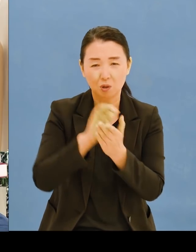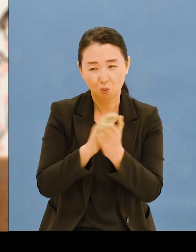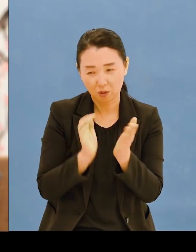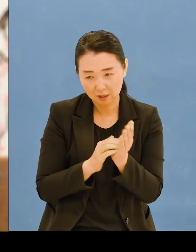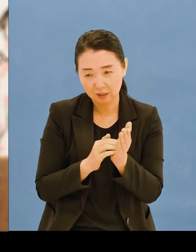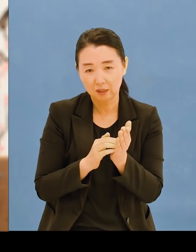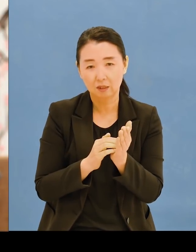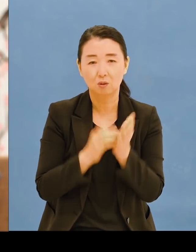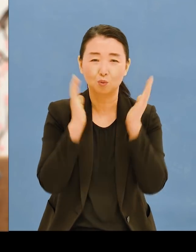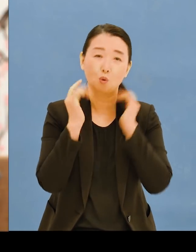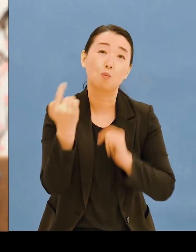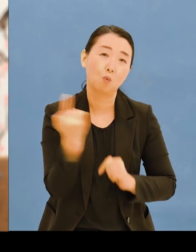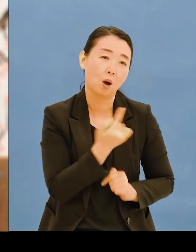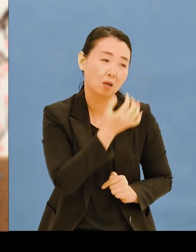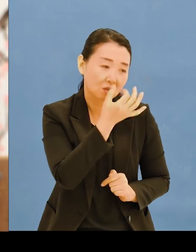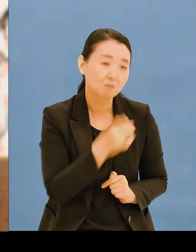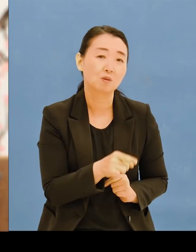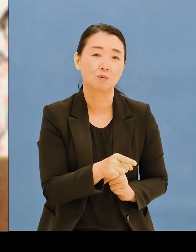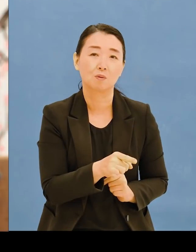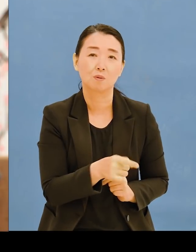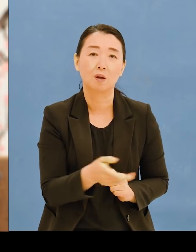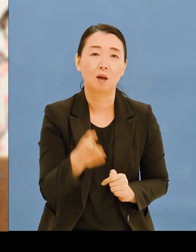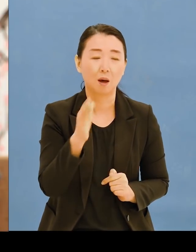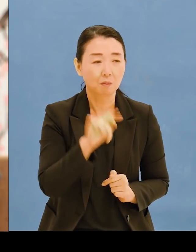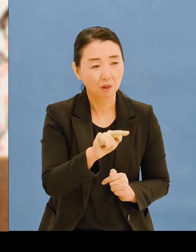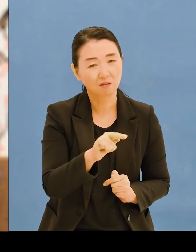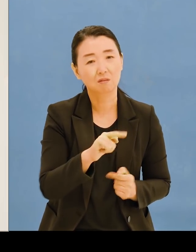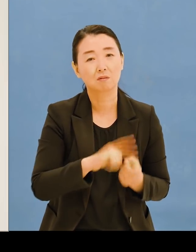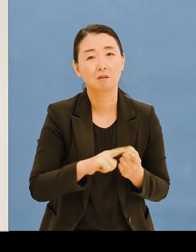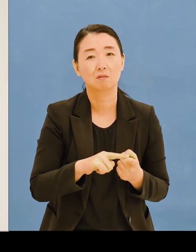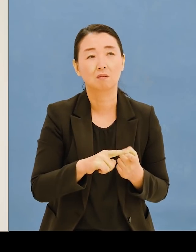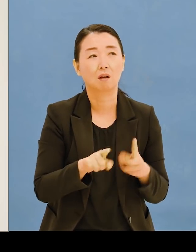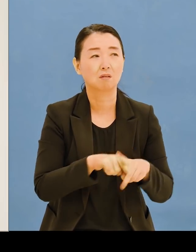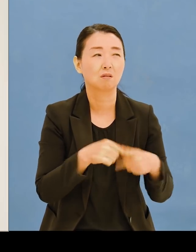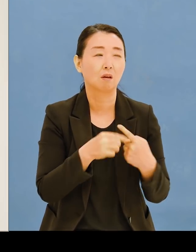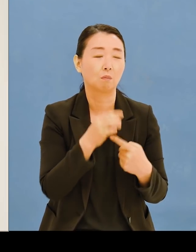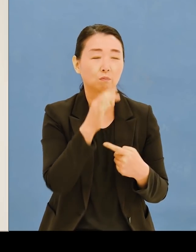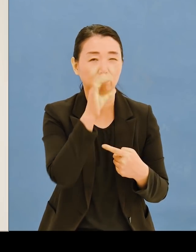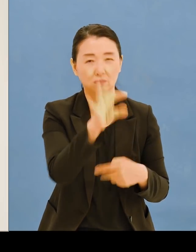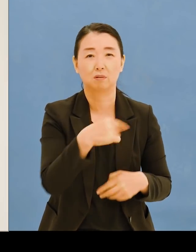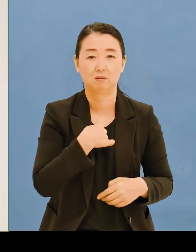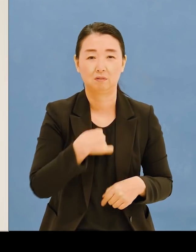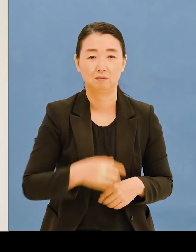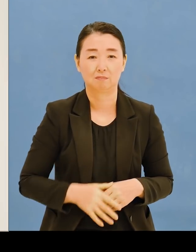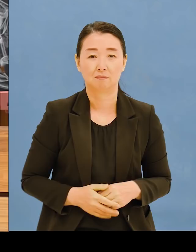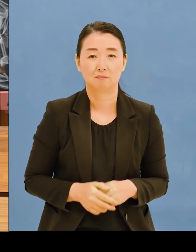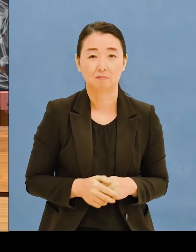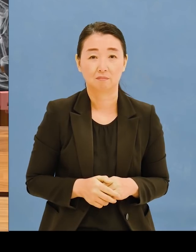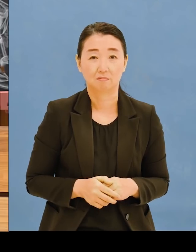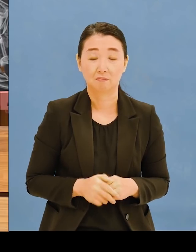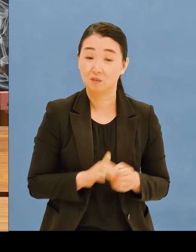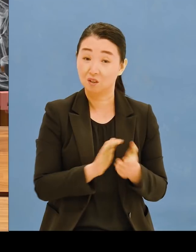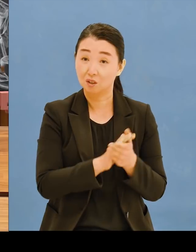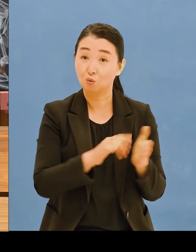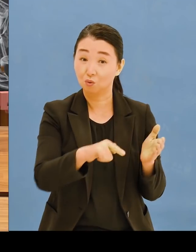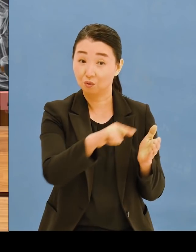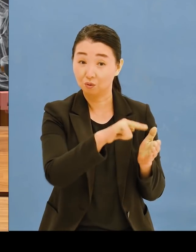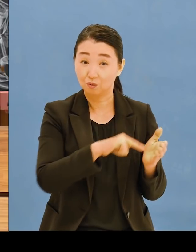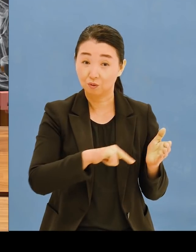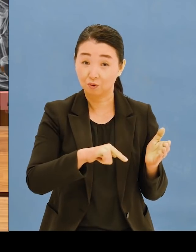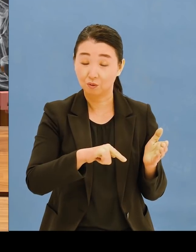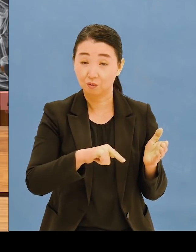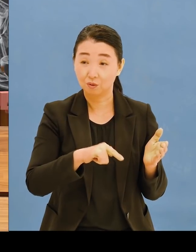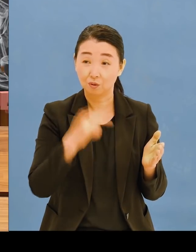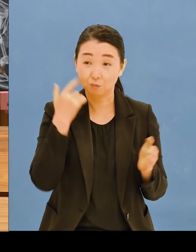수업에 오는 건데 그 친구 정말 힘들었을 텐데 제가 그런 부분들을 그때는 좀 이해를 많이 못했던 것 같아요. 그럼 그 학생들 친구들의